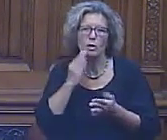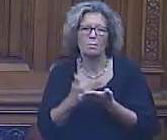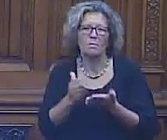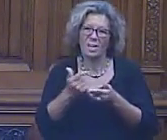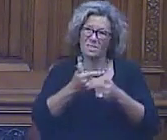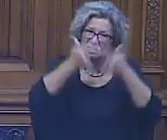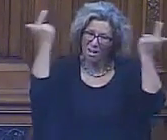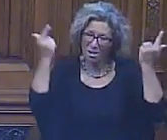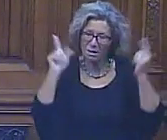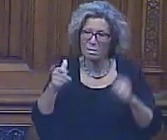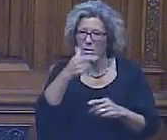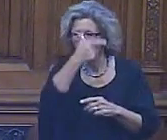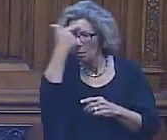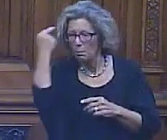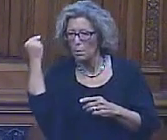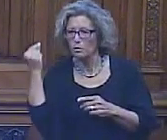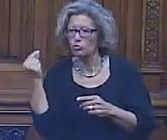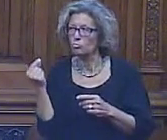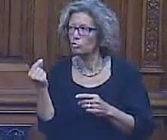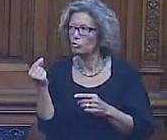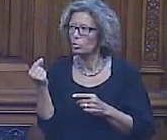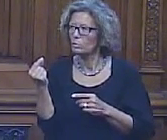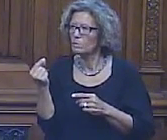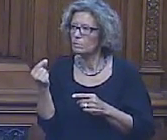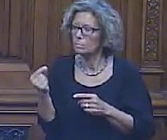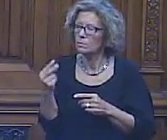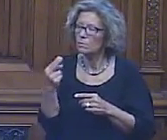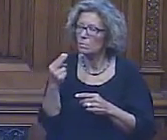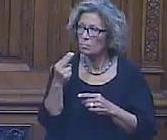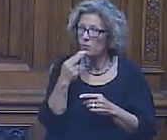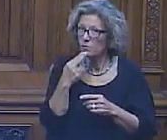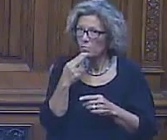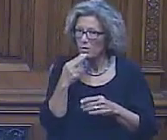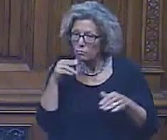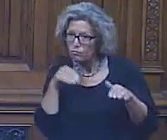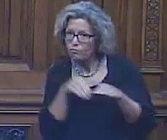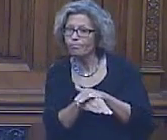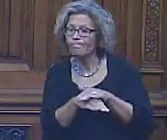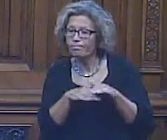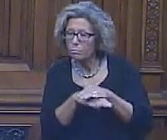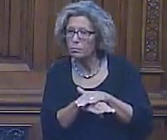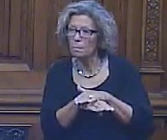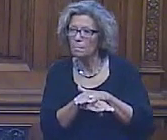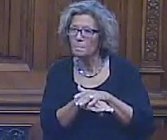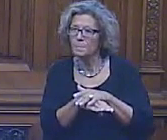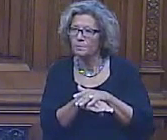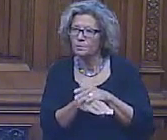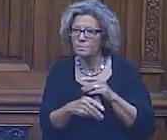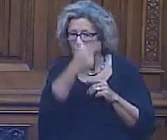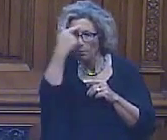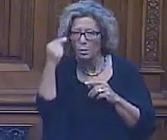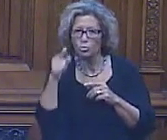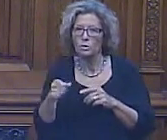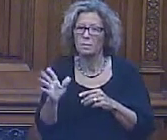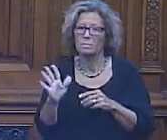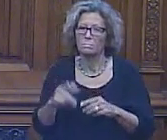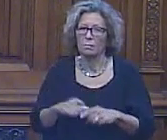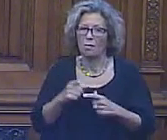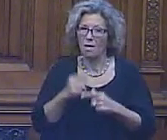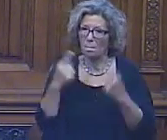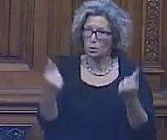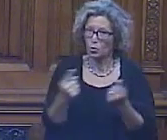klar ist, nämlich dass Menschen, die flüchten, dass Menschen die